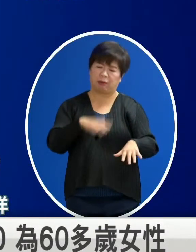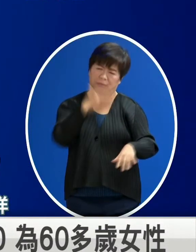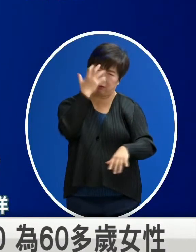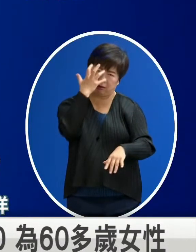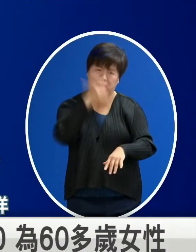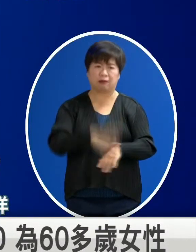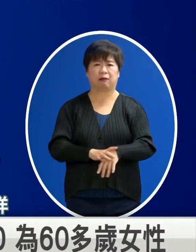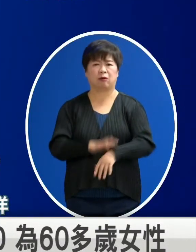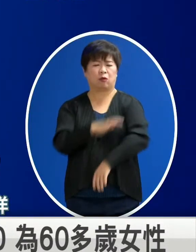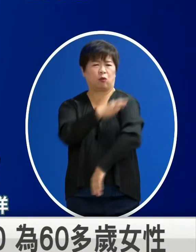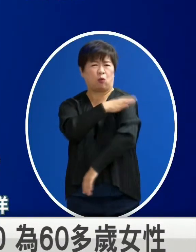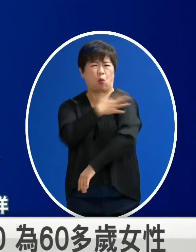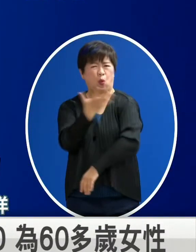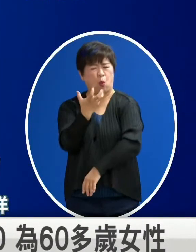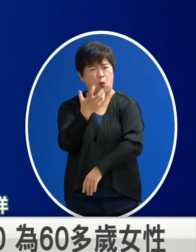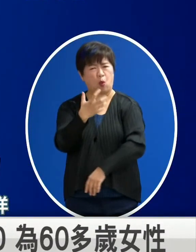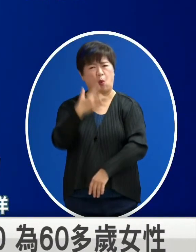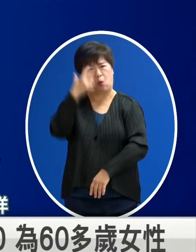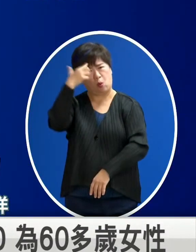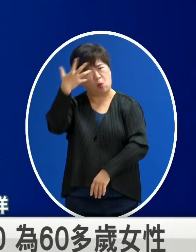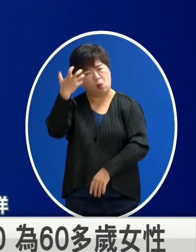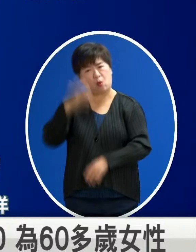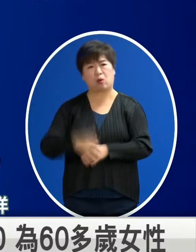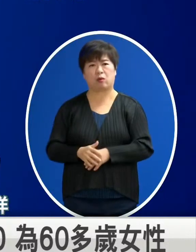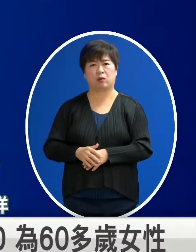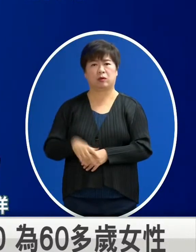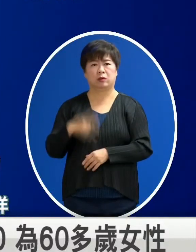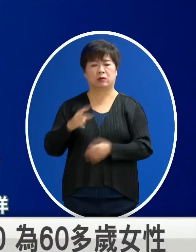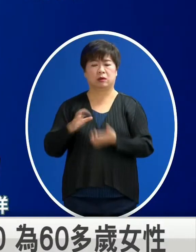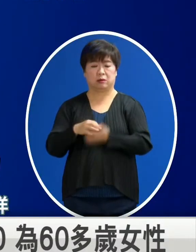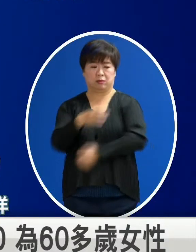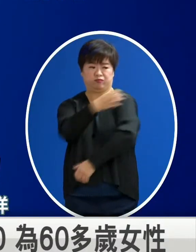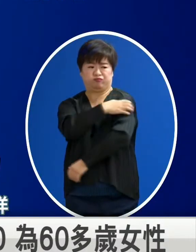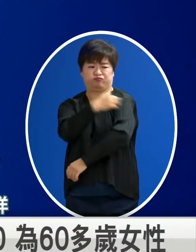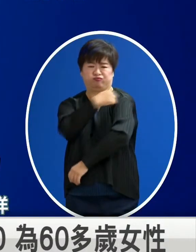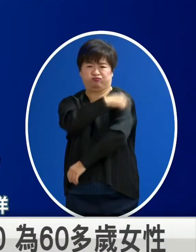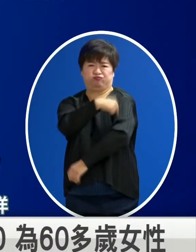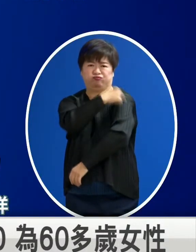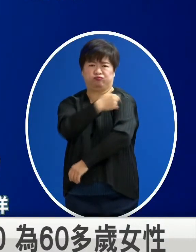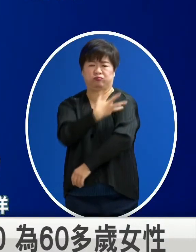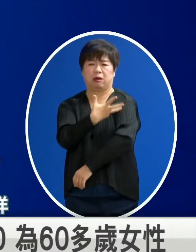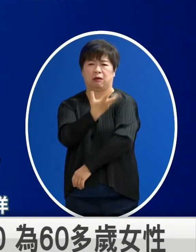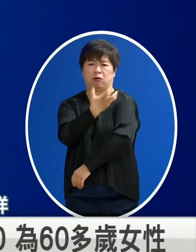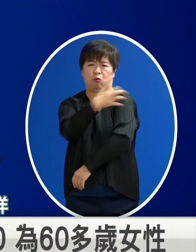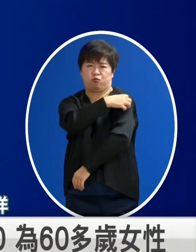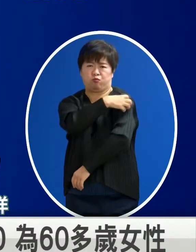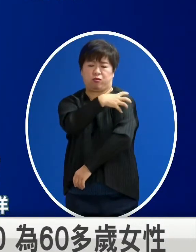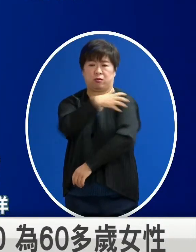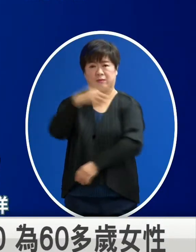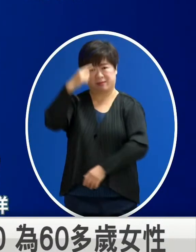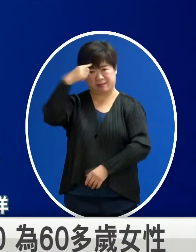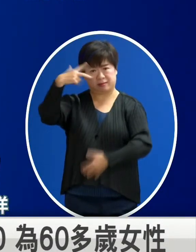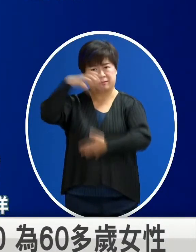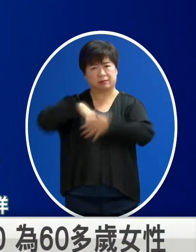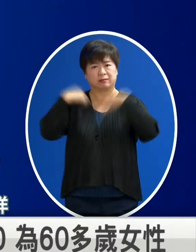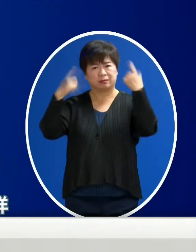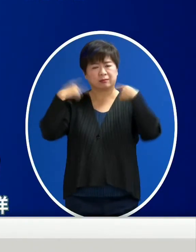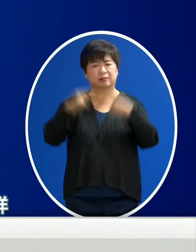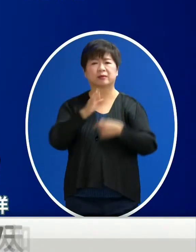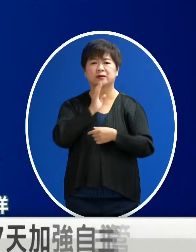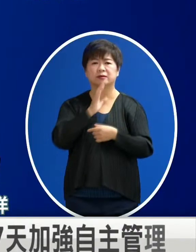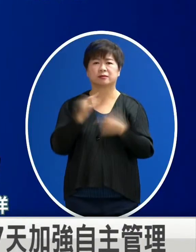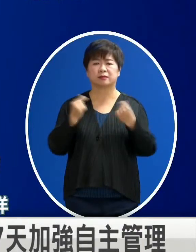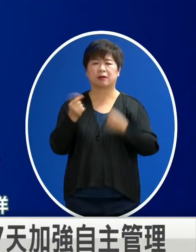肉痛、头痛比较常发生。那局部不适的症状是以注射部位疼痛还有肿胀。那接种后7日内，常见症状就